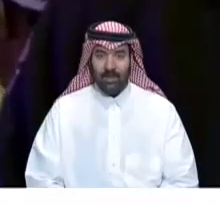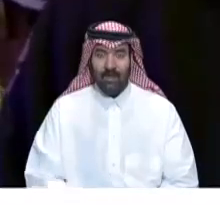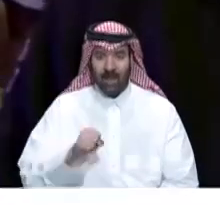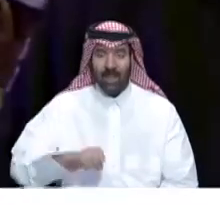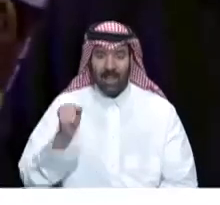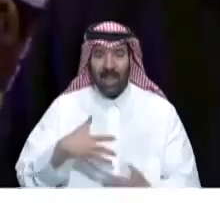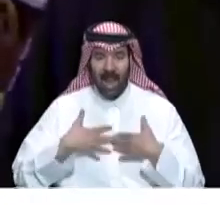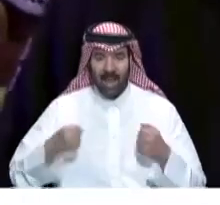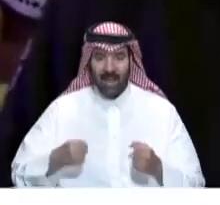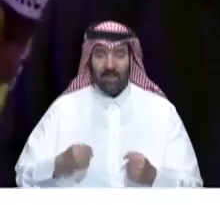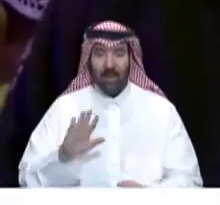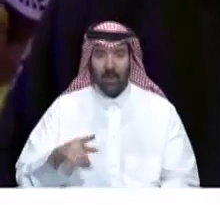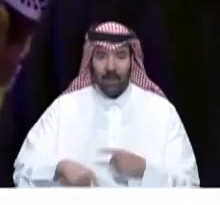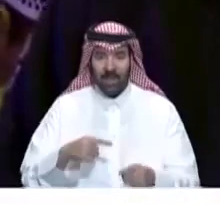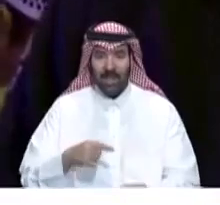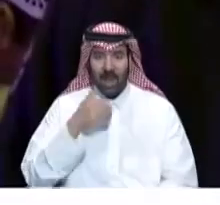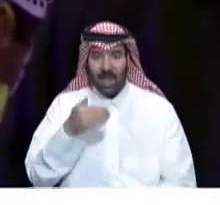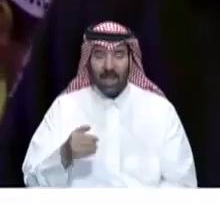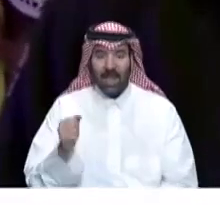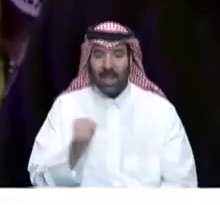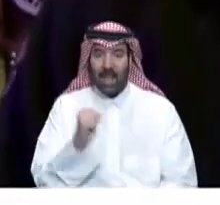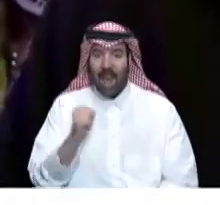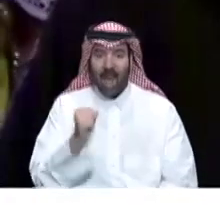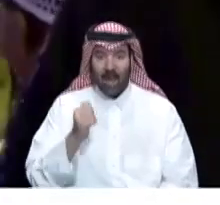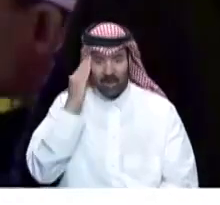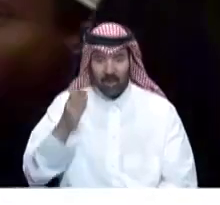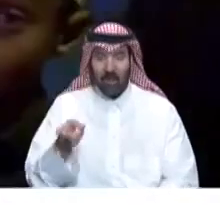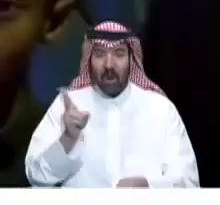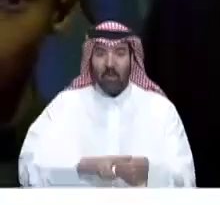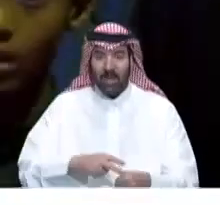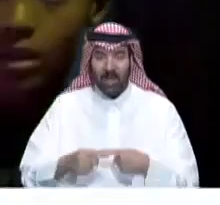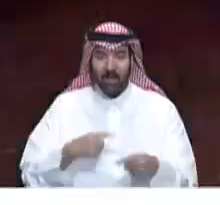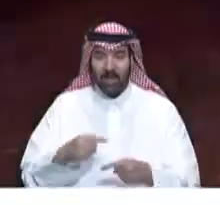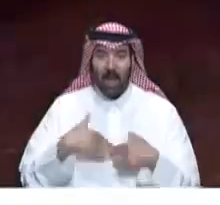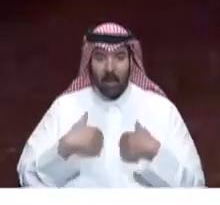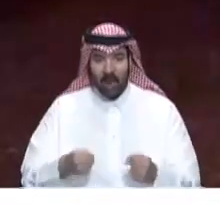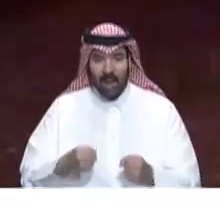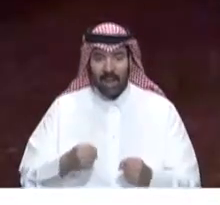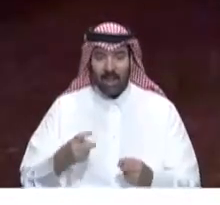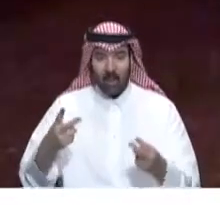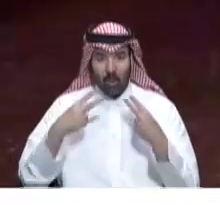يعطيك العافية لافي، مسي عليك بالخير، وكل عام وانت بخير، وجميع المشاهدين والمواطنين في المملكة